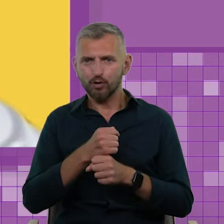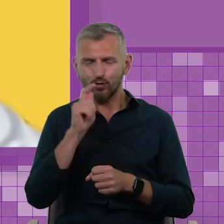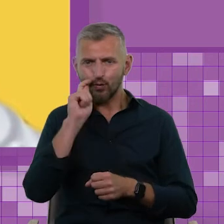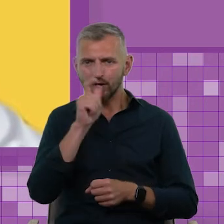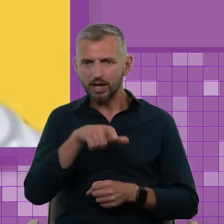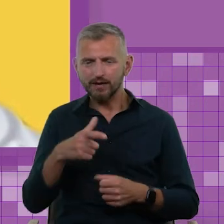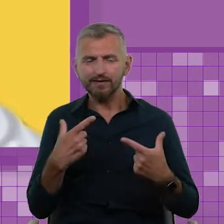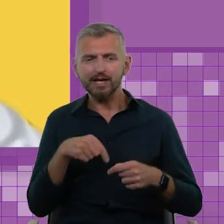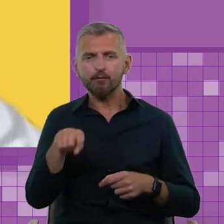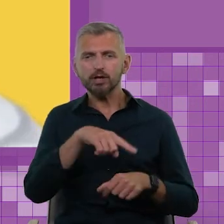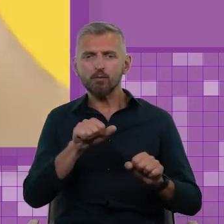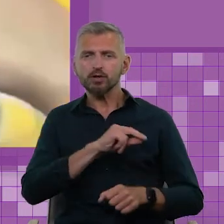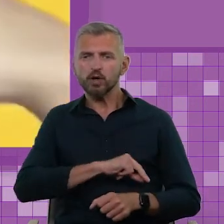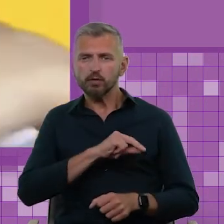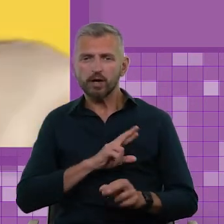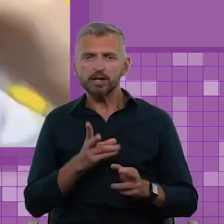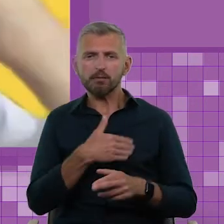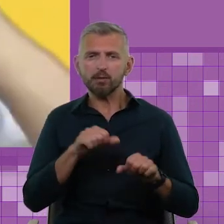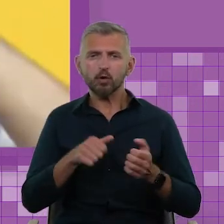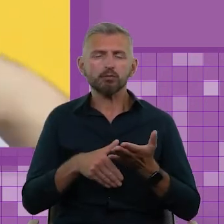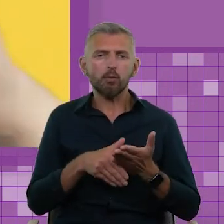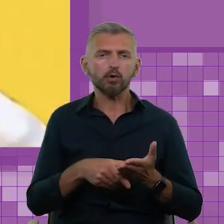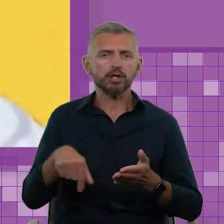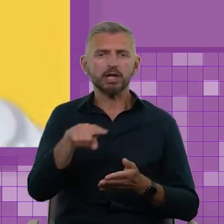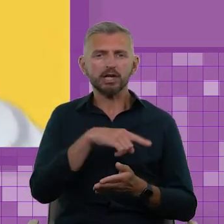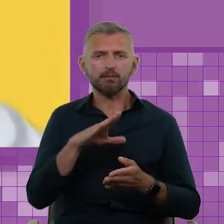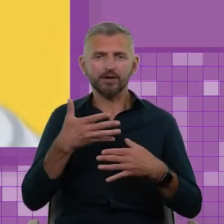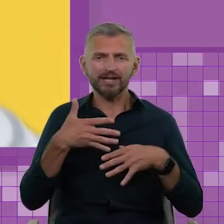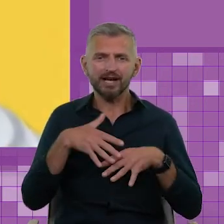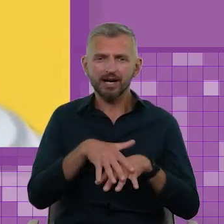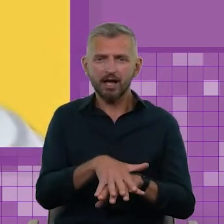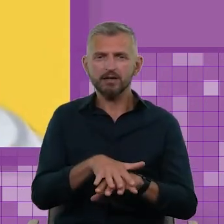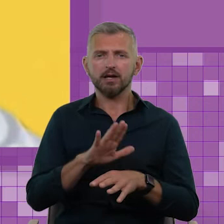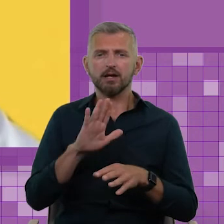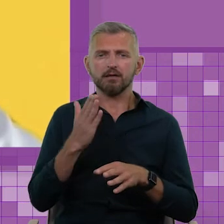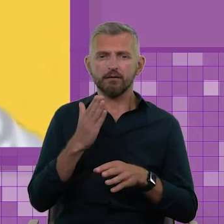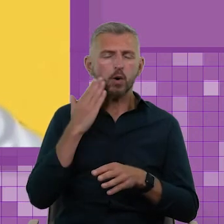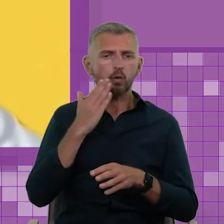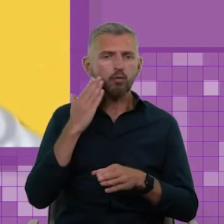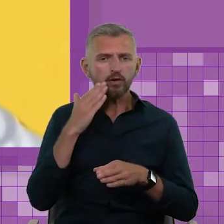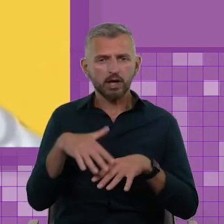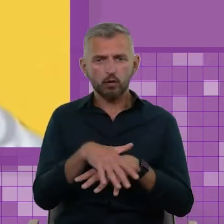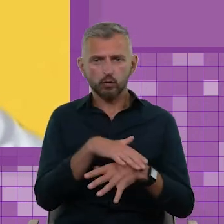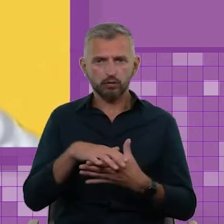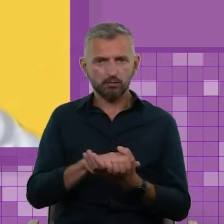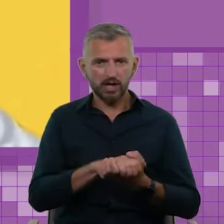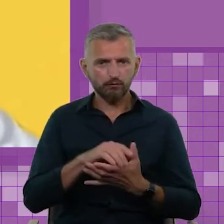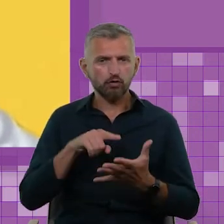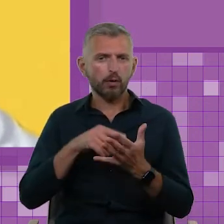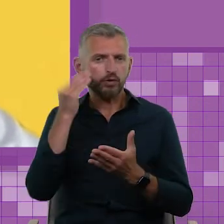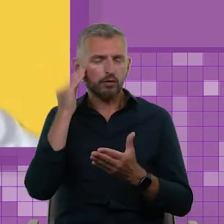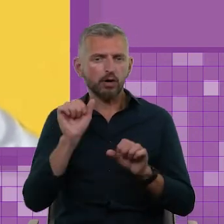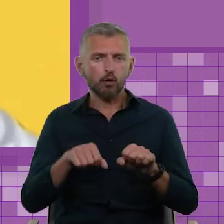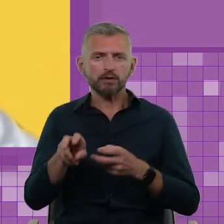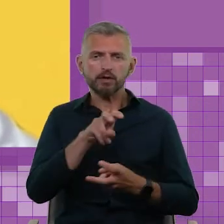українці, де вони можуть працювати, і як ми можемо допомогти їх в інтеграції в для румунського суспільства з точки зору можливостей